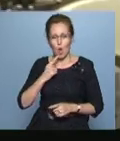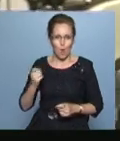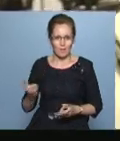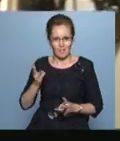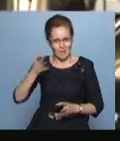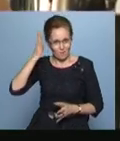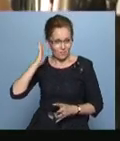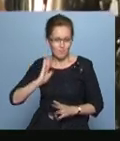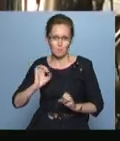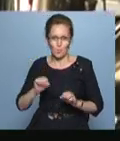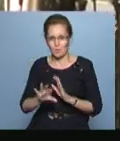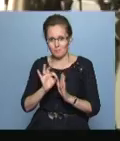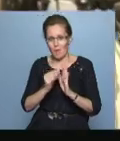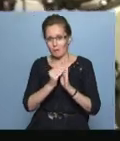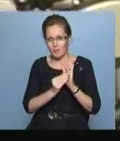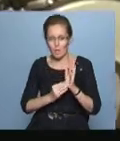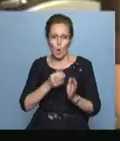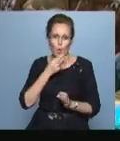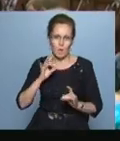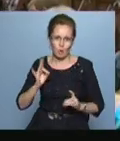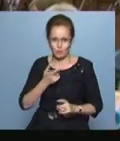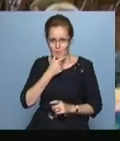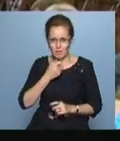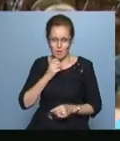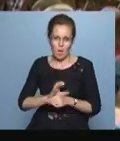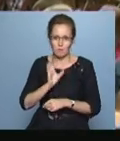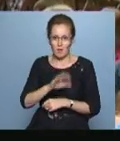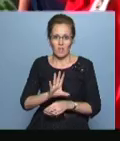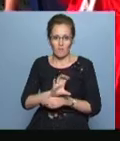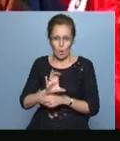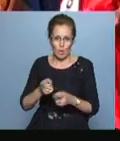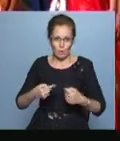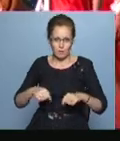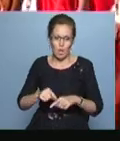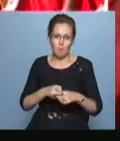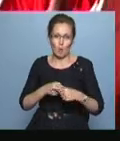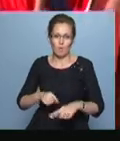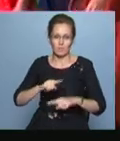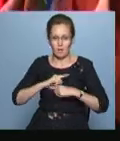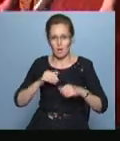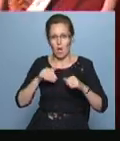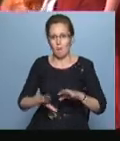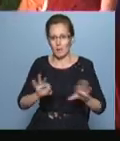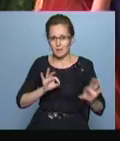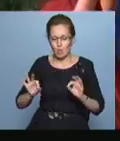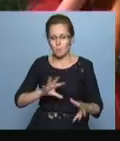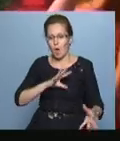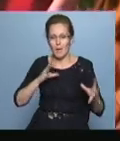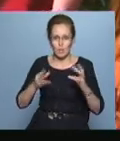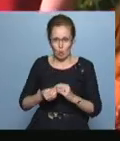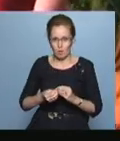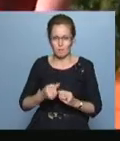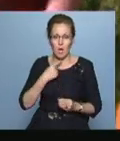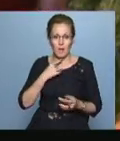анкету. Ее можно найти в группе «Рыжая красавица» и отправить фото организаторам. Полуфиналистки определятся по итогам онлайн-голосования.